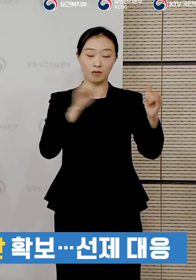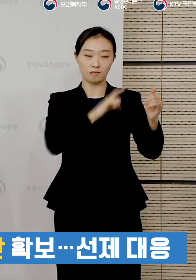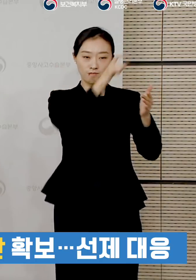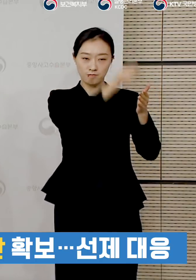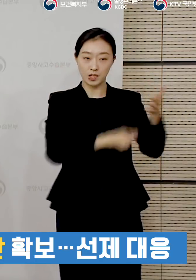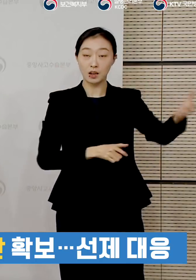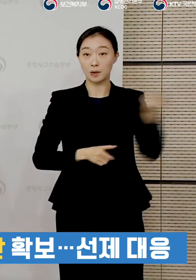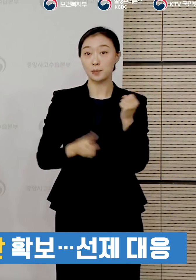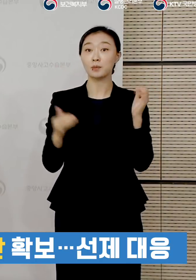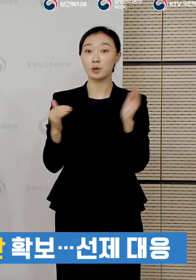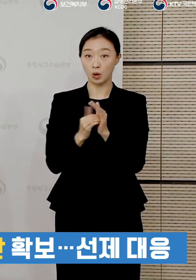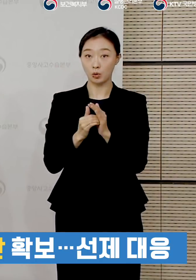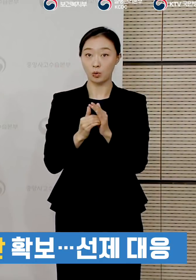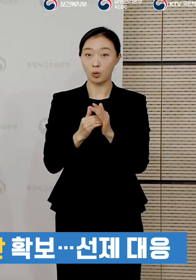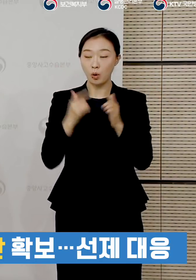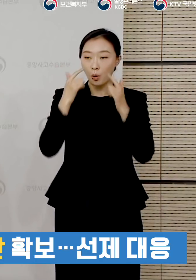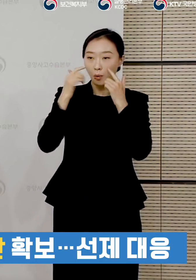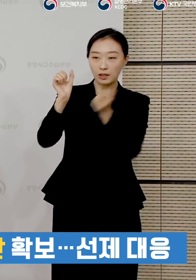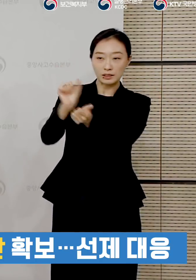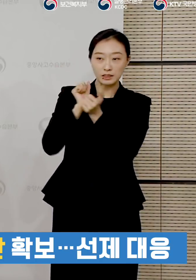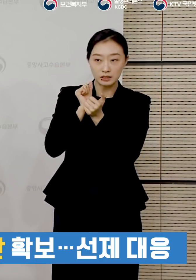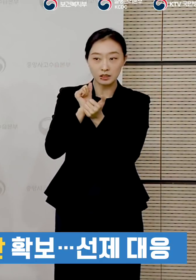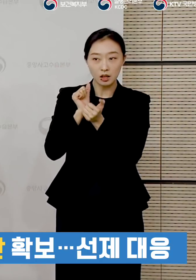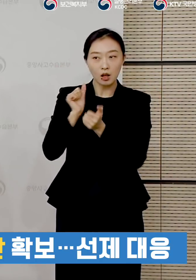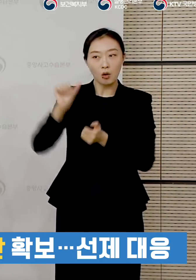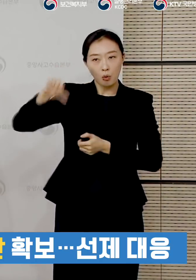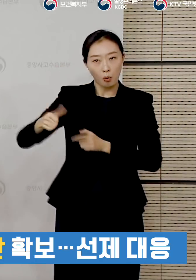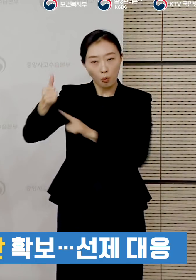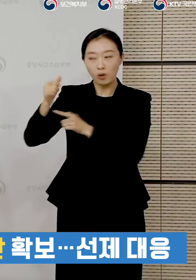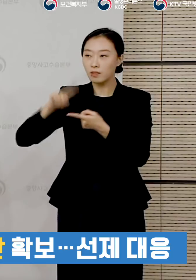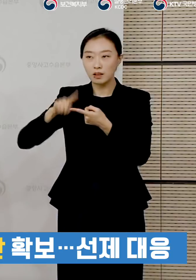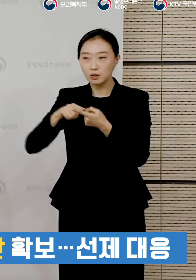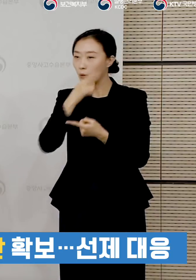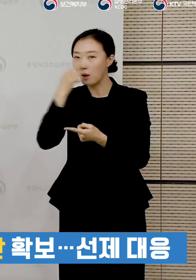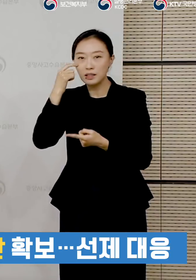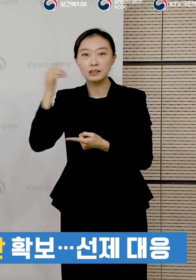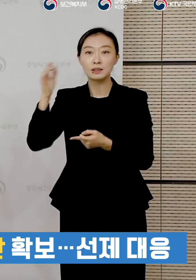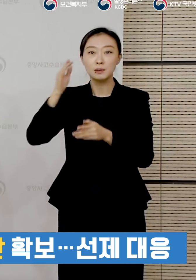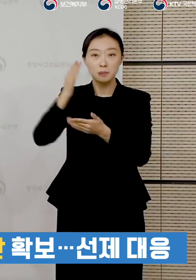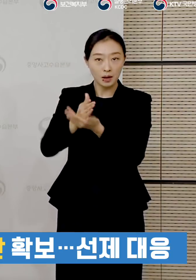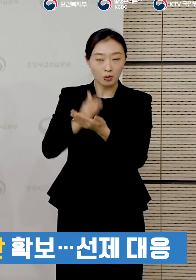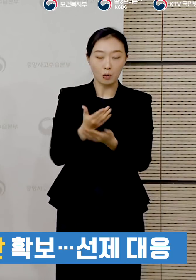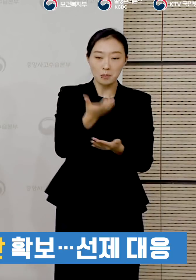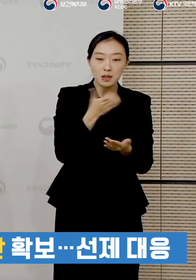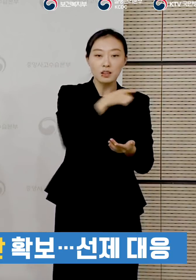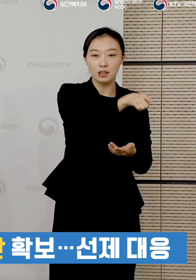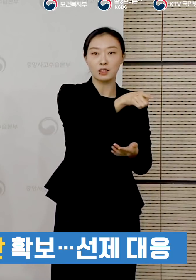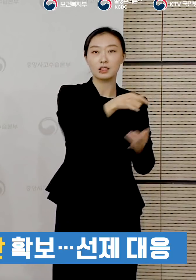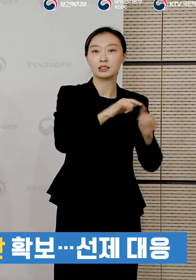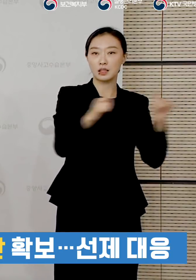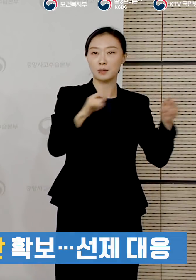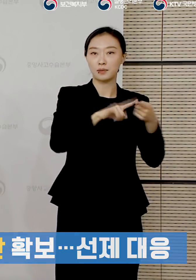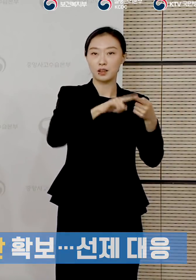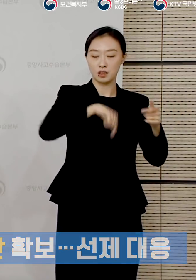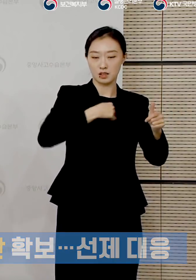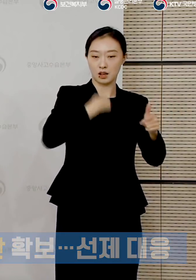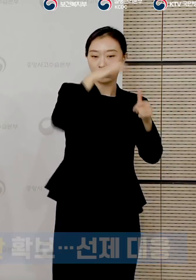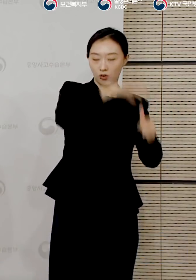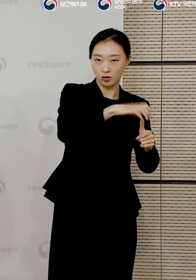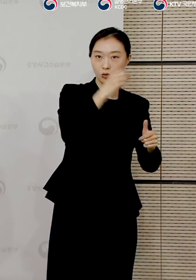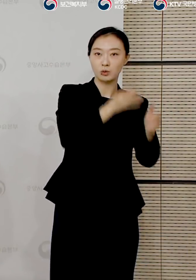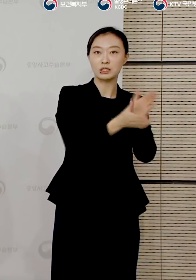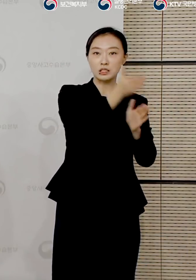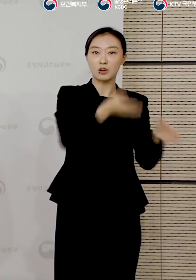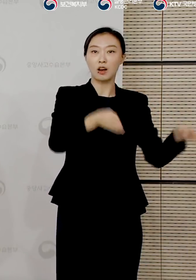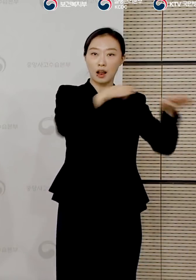확진 환자들의 접촉 여부 결과를 기다리지 않고 선제적으로 이들 전원에 대한 자가 격리와 시설 격리에 나서고